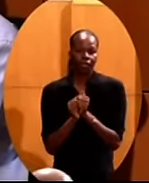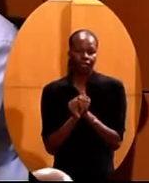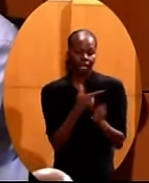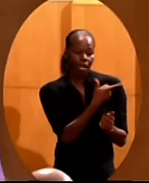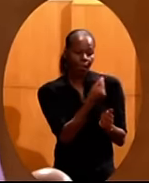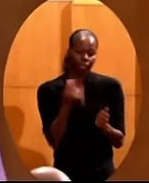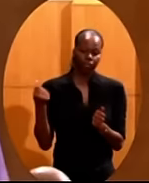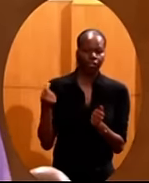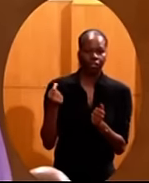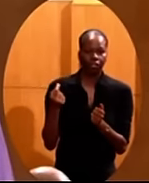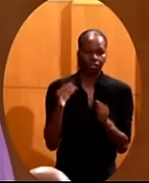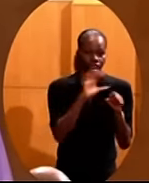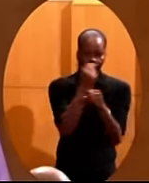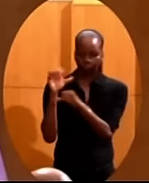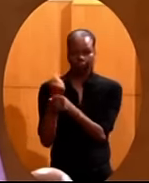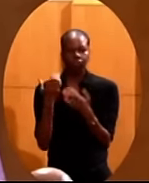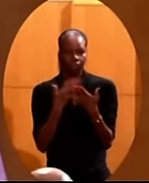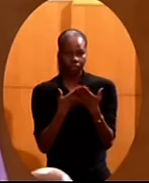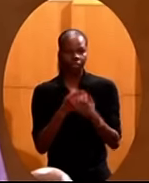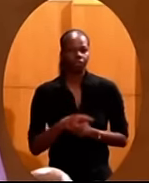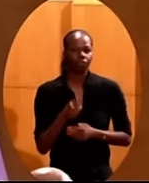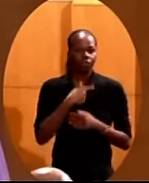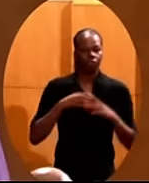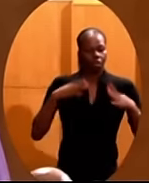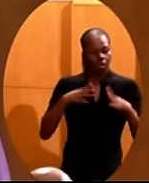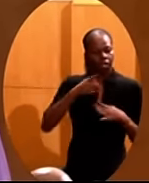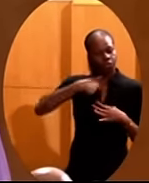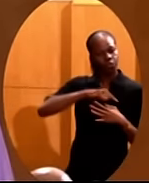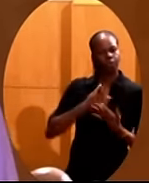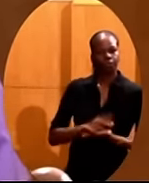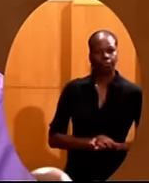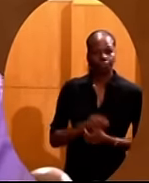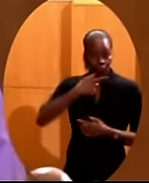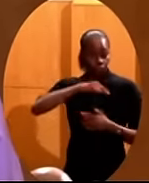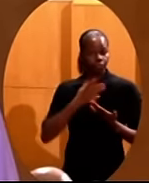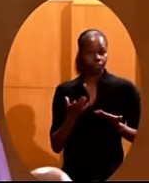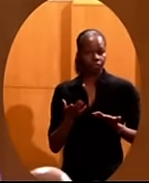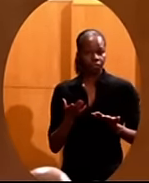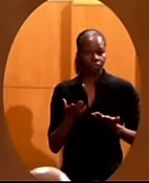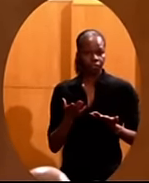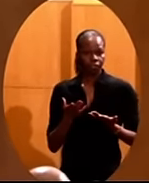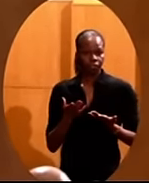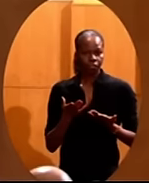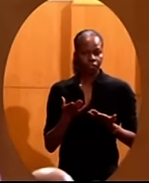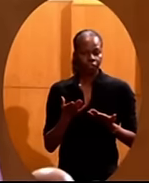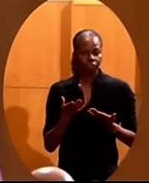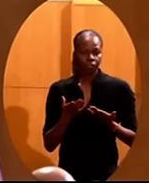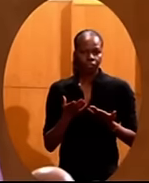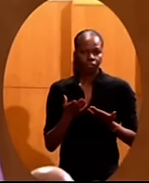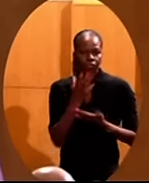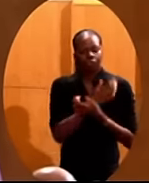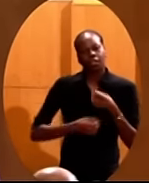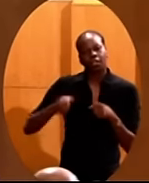gagnant gagnant nous nous engagerons nous nous à mettre en